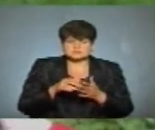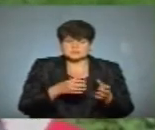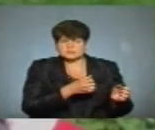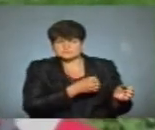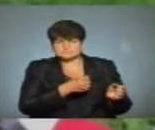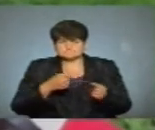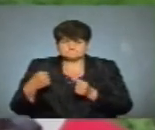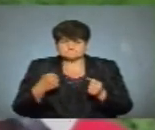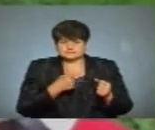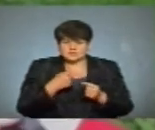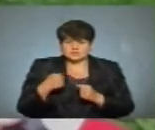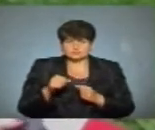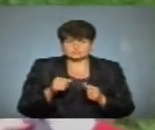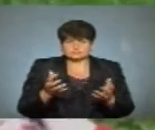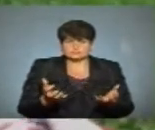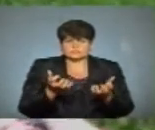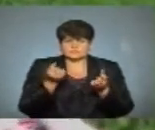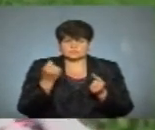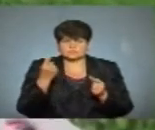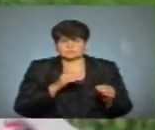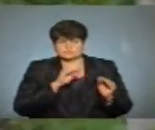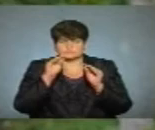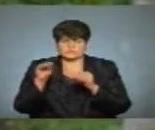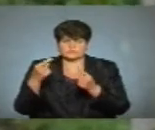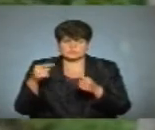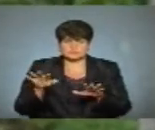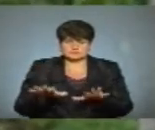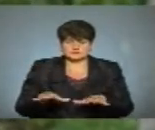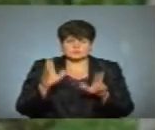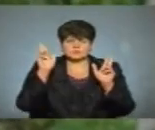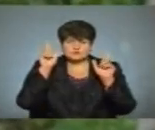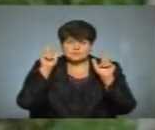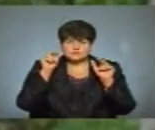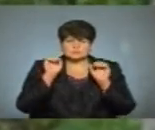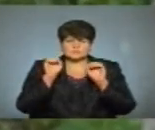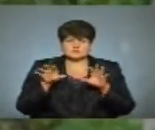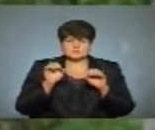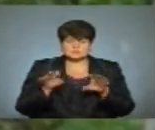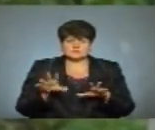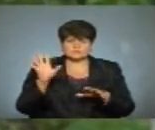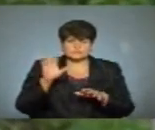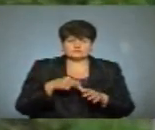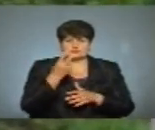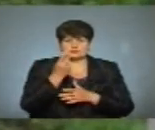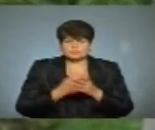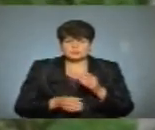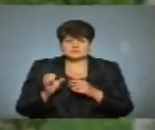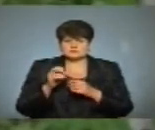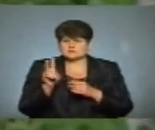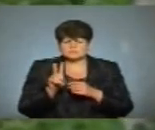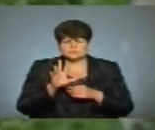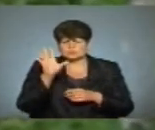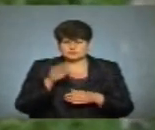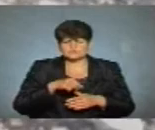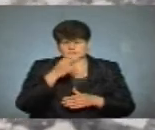повитягнули, що сили мали, ти з одного карника перетягнули в інші. Кролі, вони поскидали. стояли, бо все топилося. Ще секунда дві, вже все